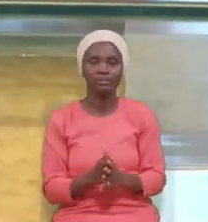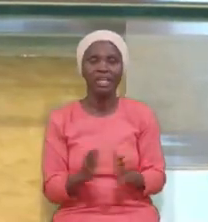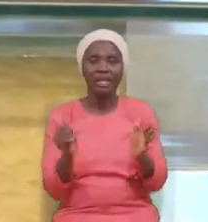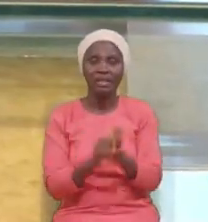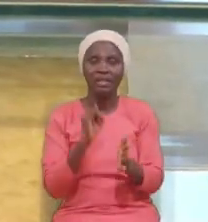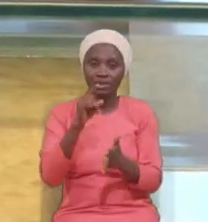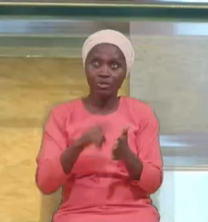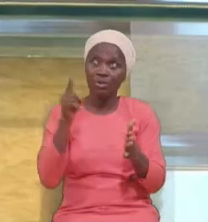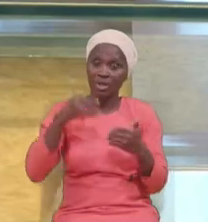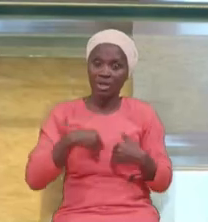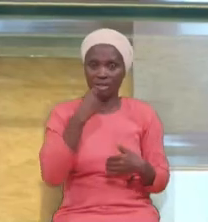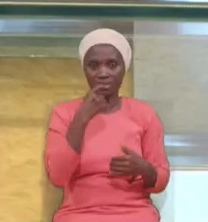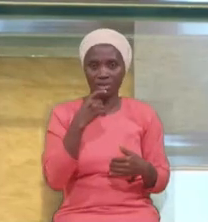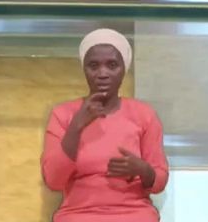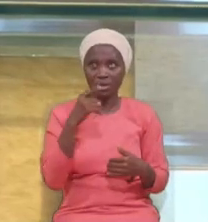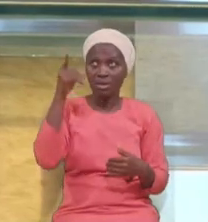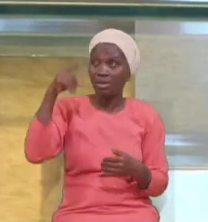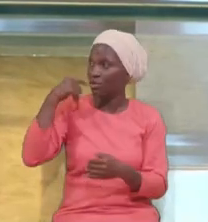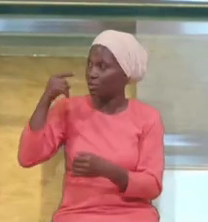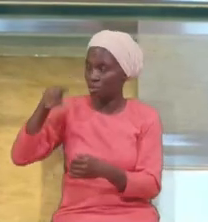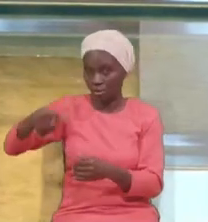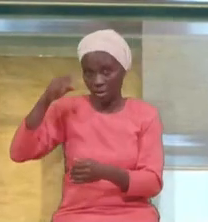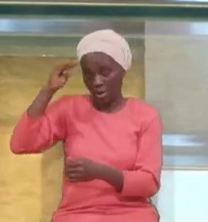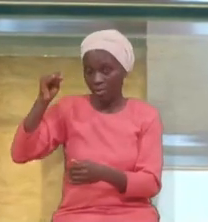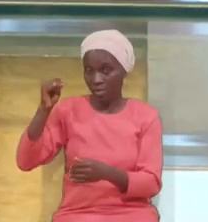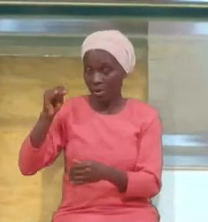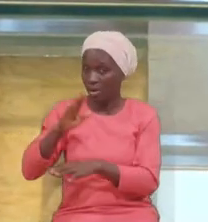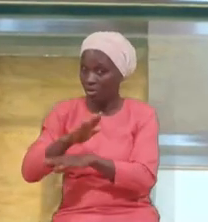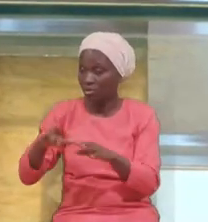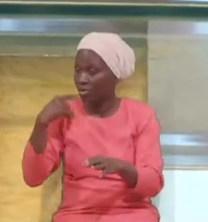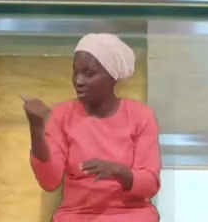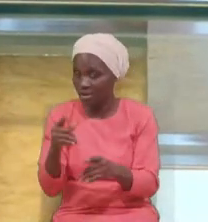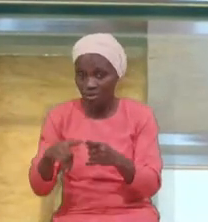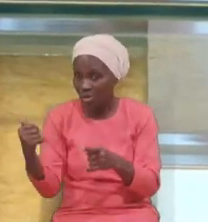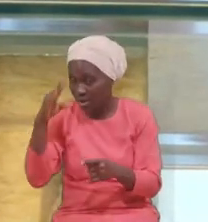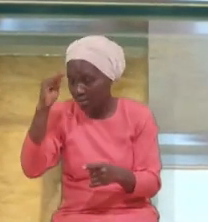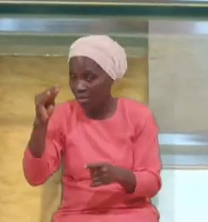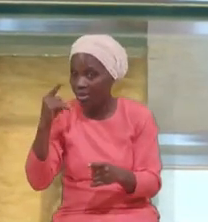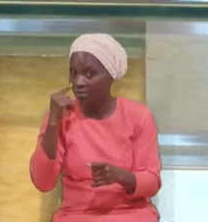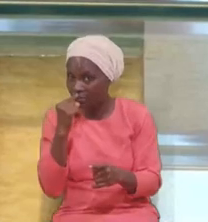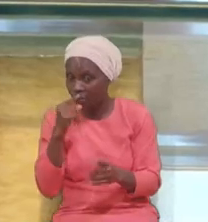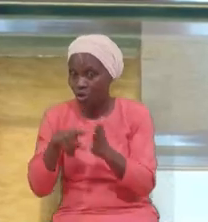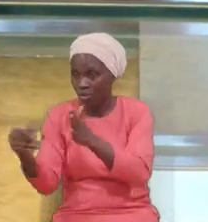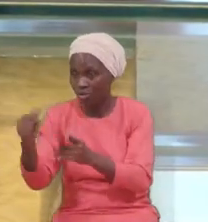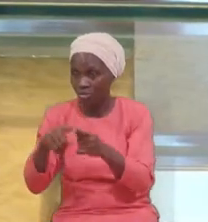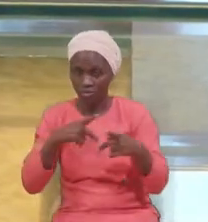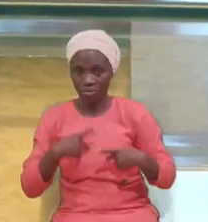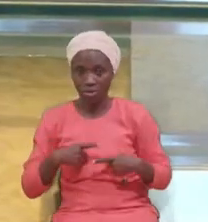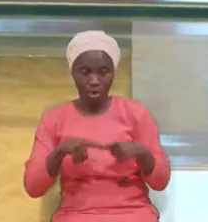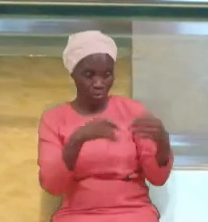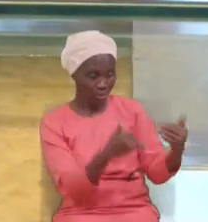dit. Il a dit à l'autre homme là, ne dis rien à personne. Va te montrer au sacrificateur. Il n'a pas